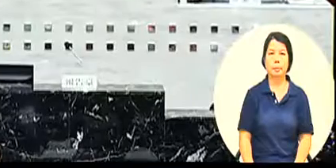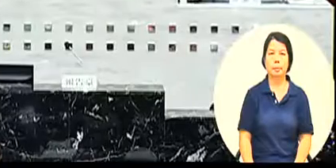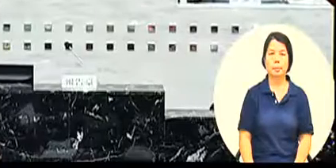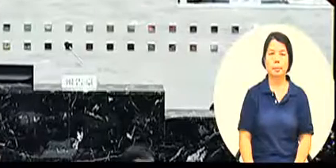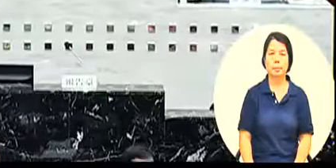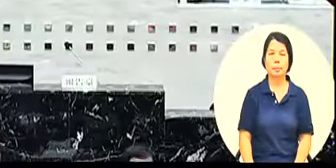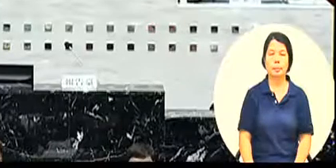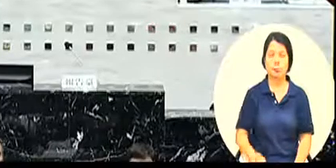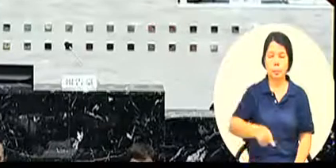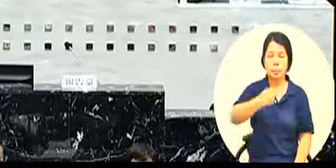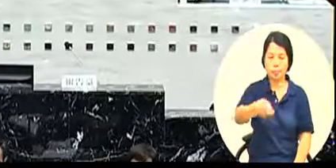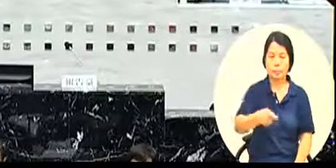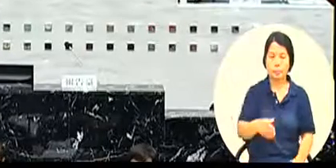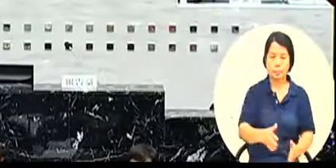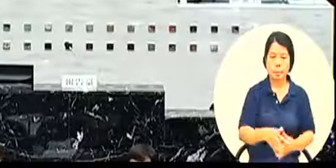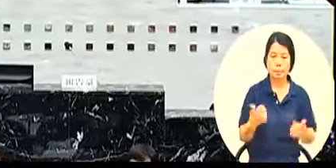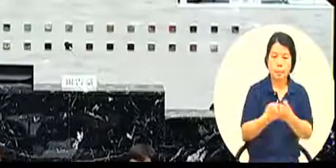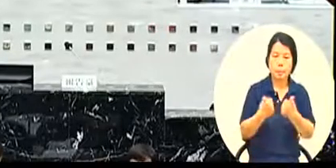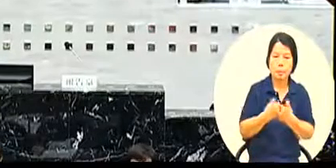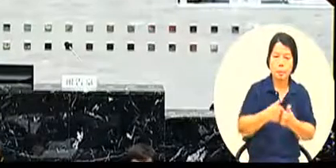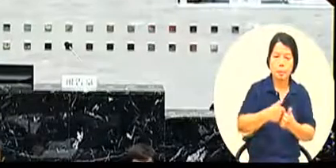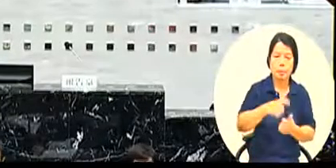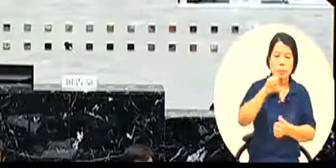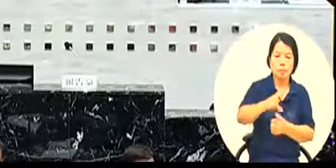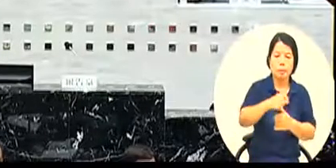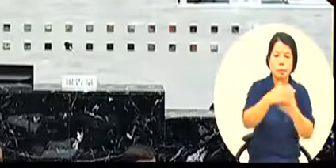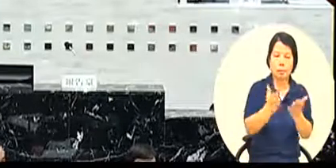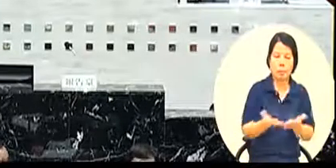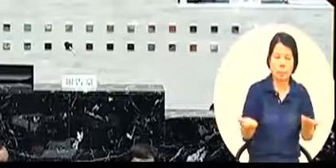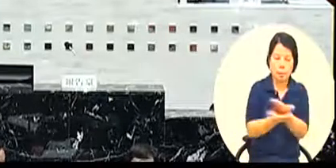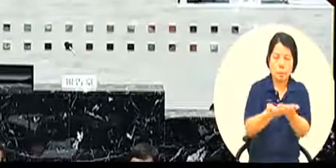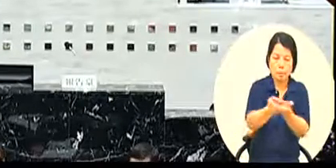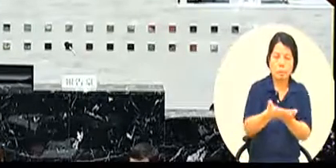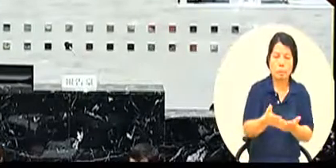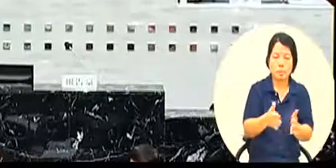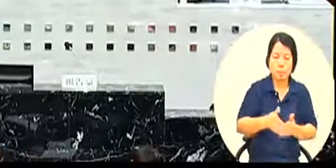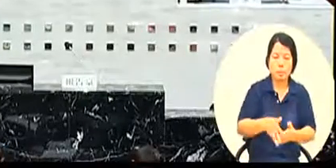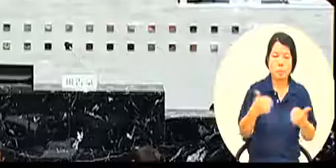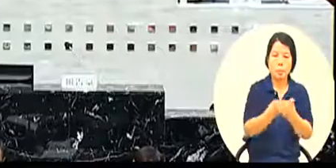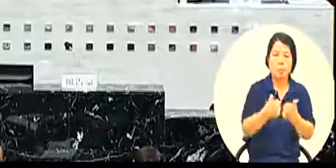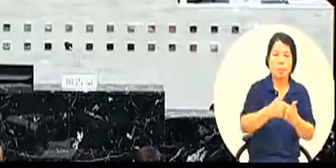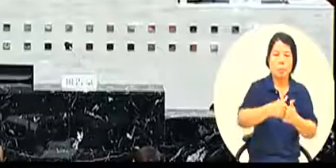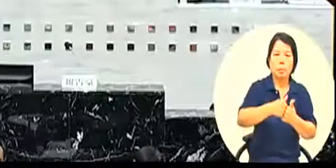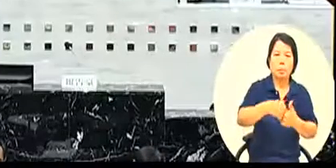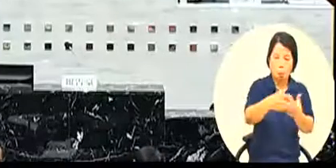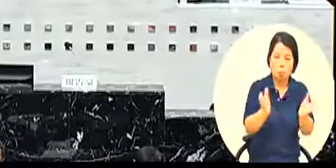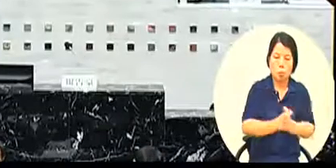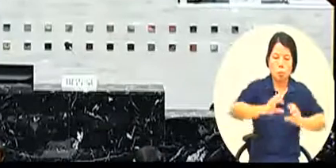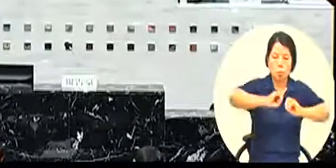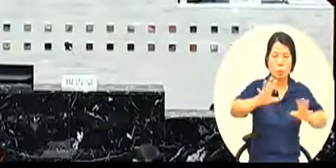接下来进行议案交付的议程，请议事组宣读。